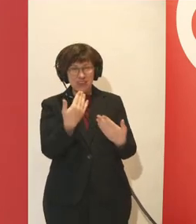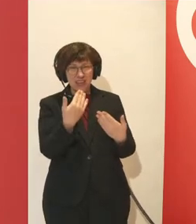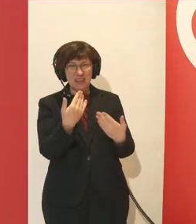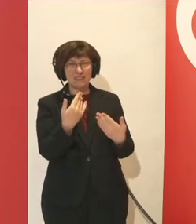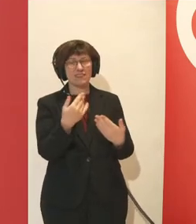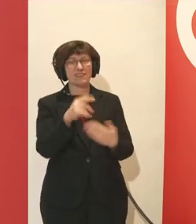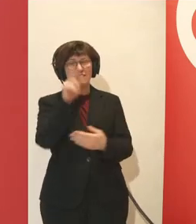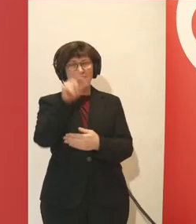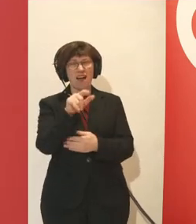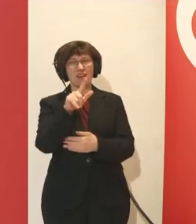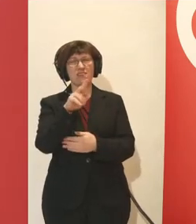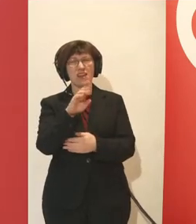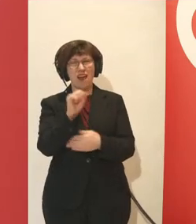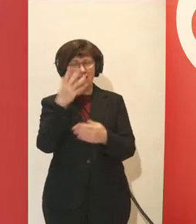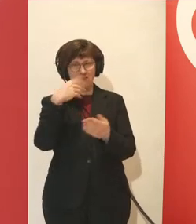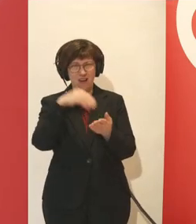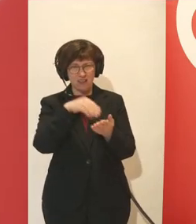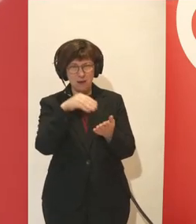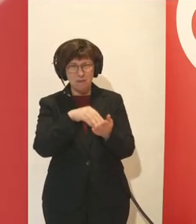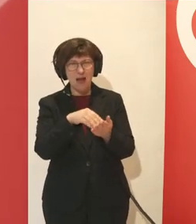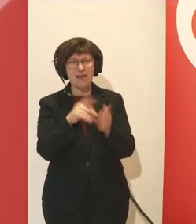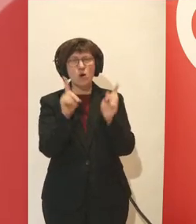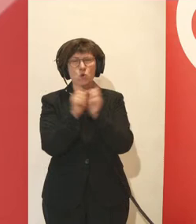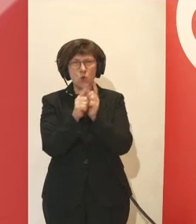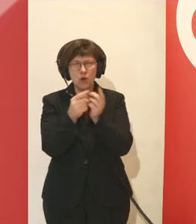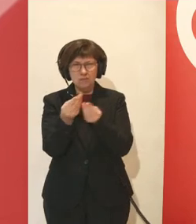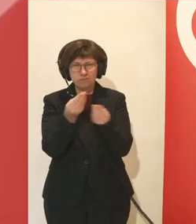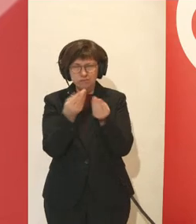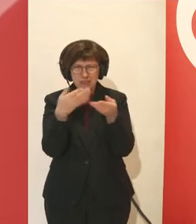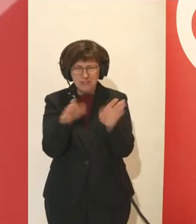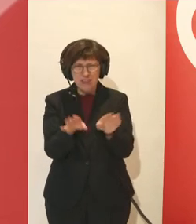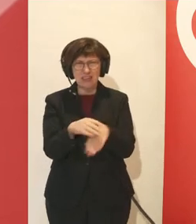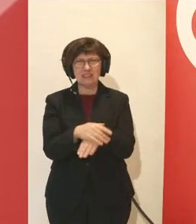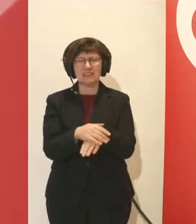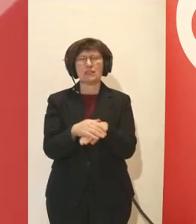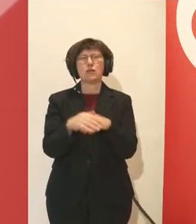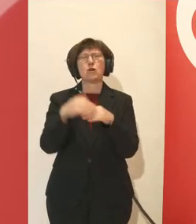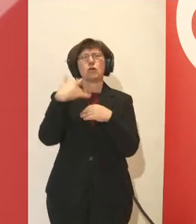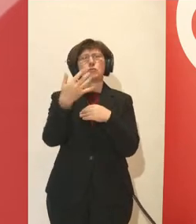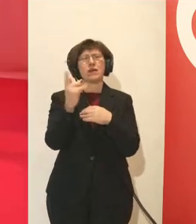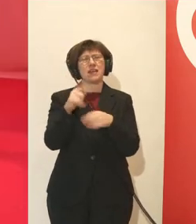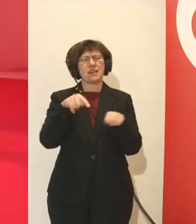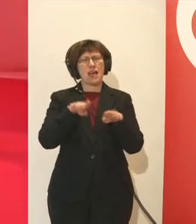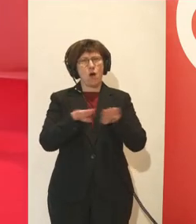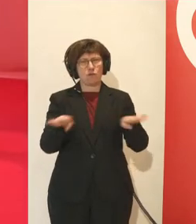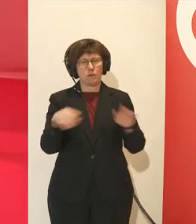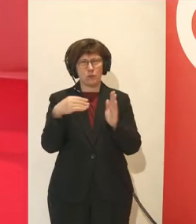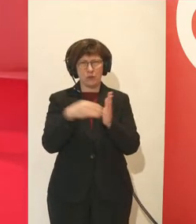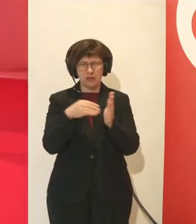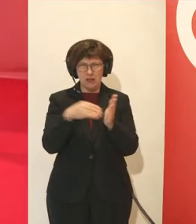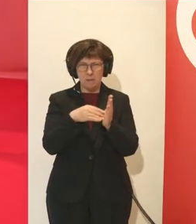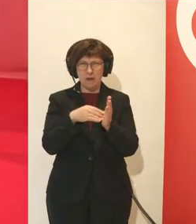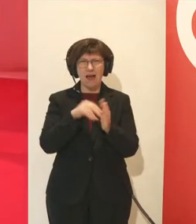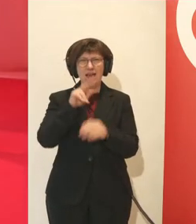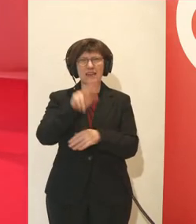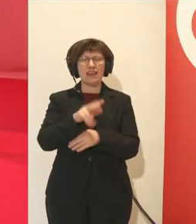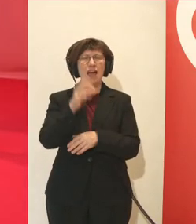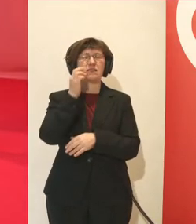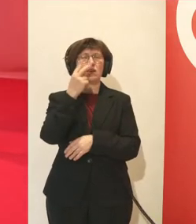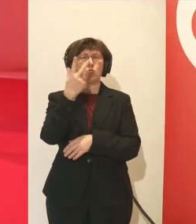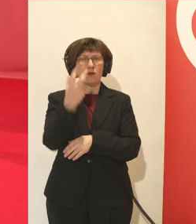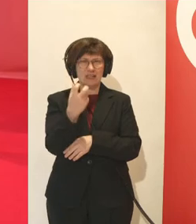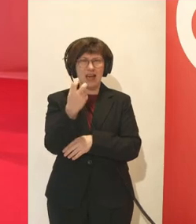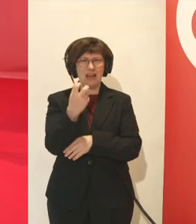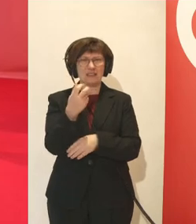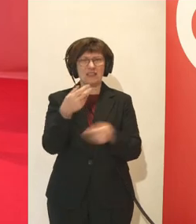bei dir lass das du hier was mit mir kurz gesprochen hast später auch noch hier auf der bühne sein wirst um 13 uhr 30